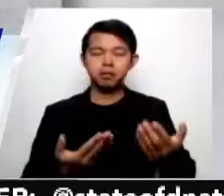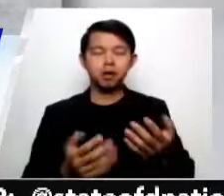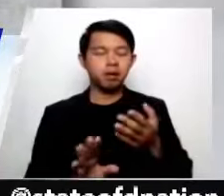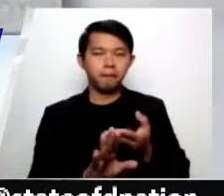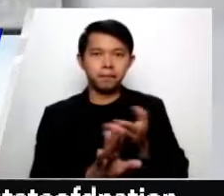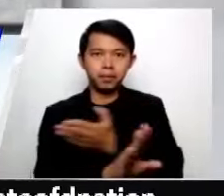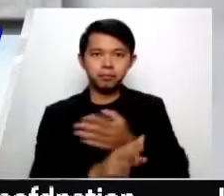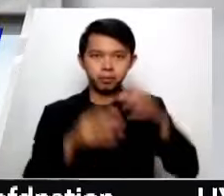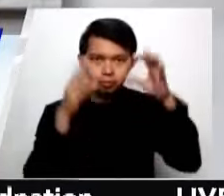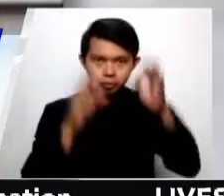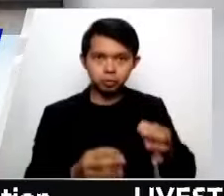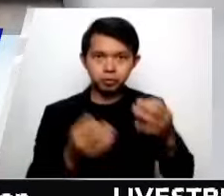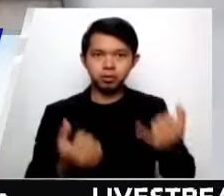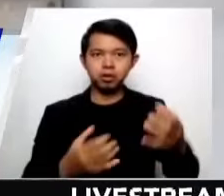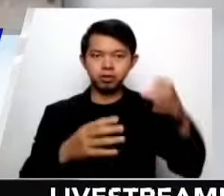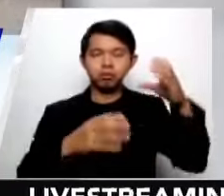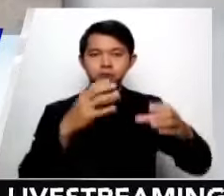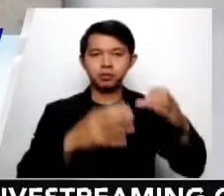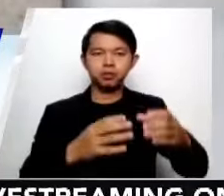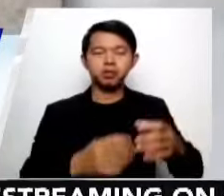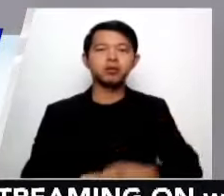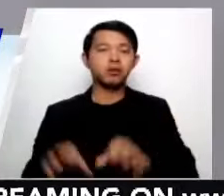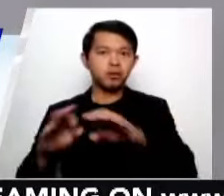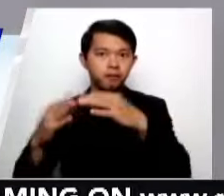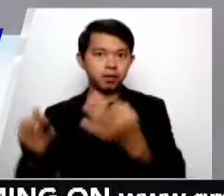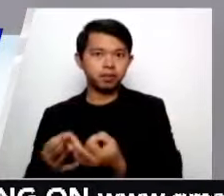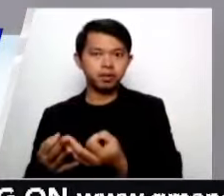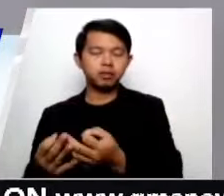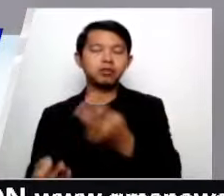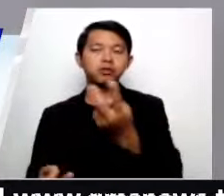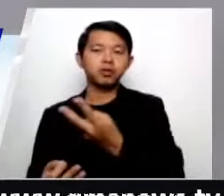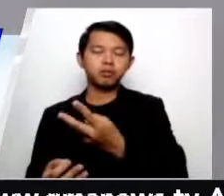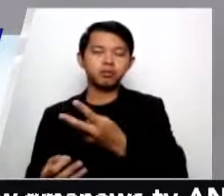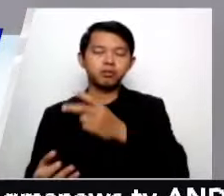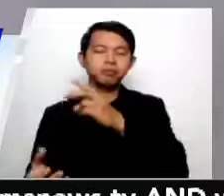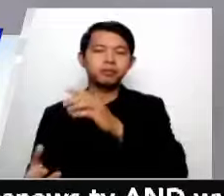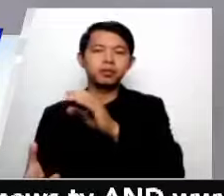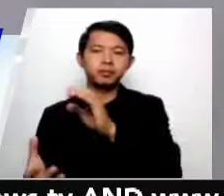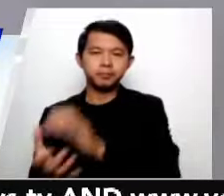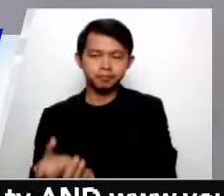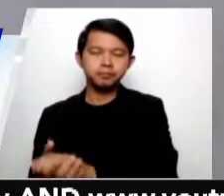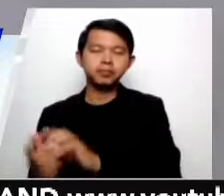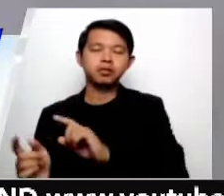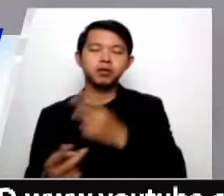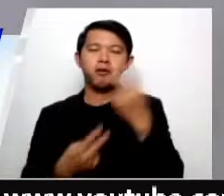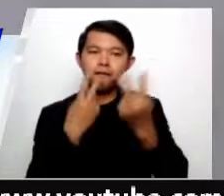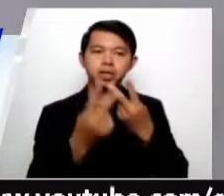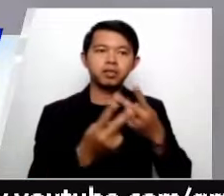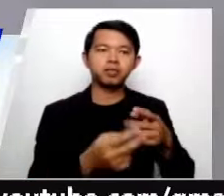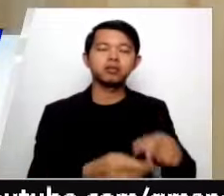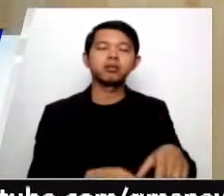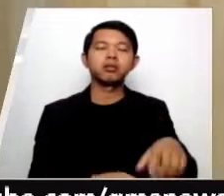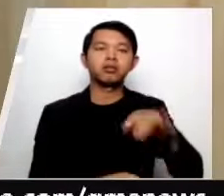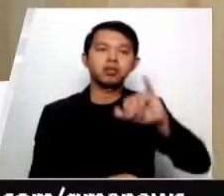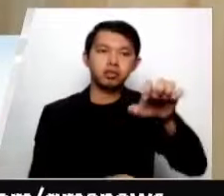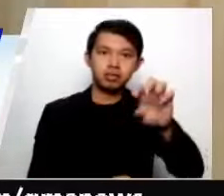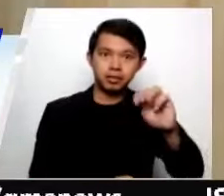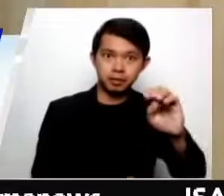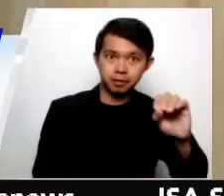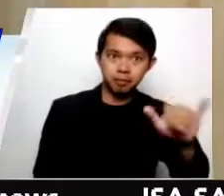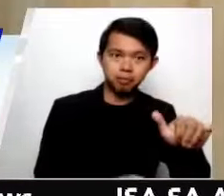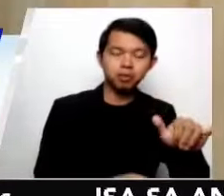mag-asawang Rodalisa Jessie ang punto ni Jemboy sa pag-asang makakamit nila ang inaasam na hustisya para sa anak.